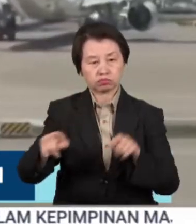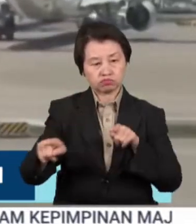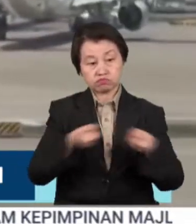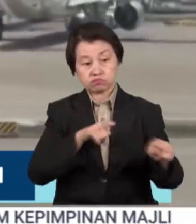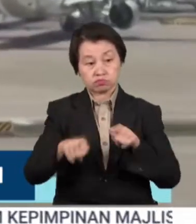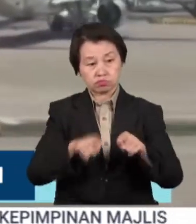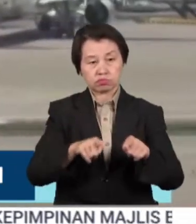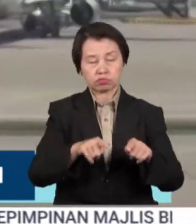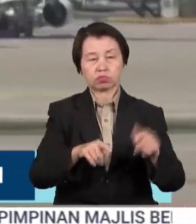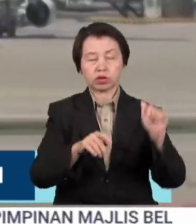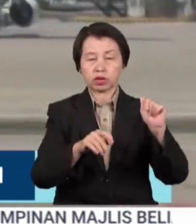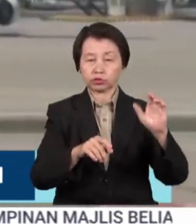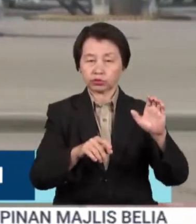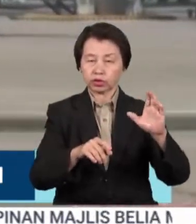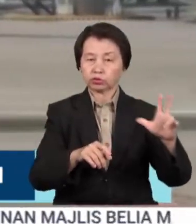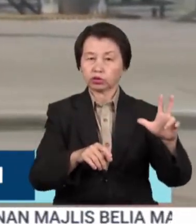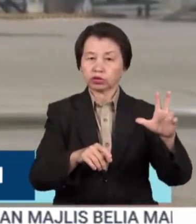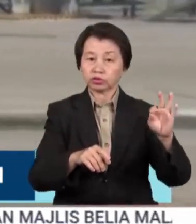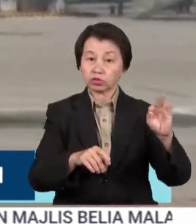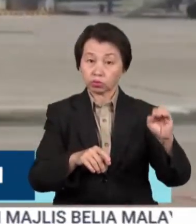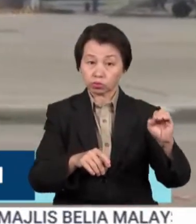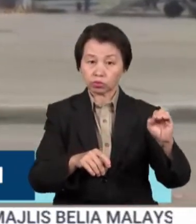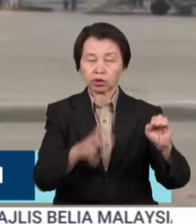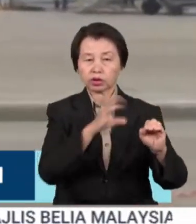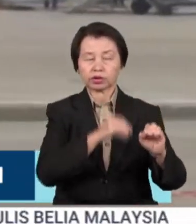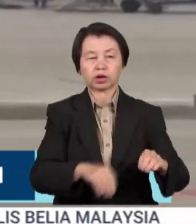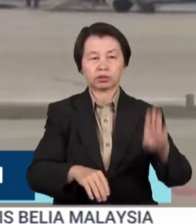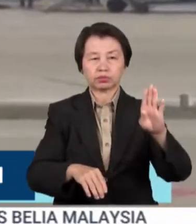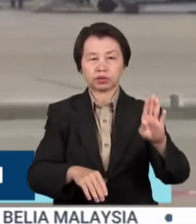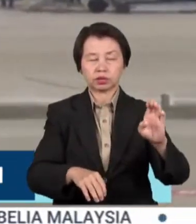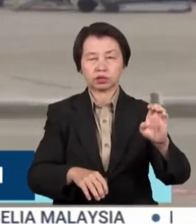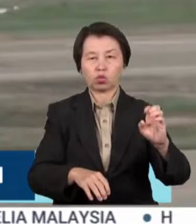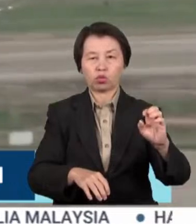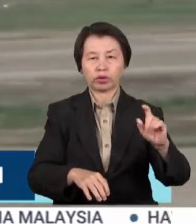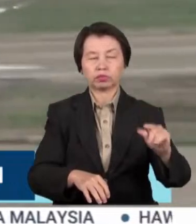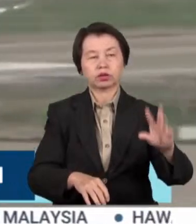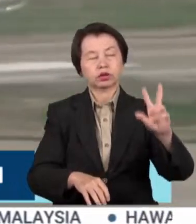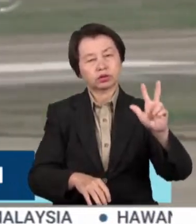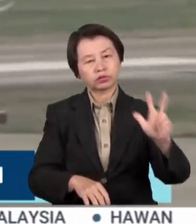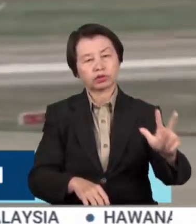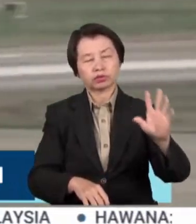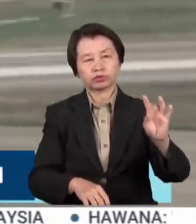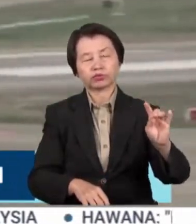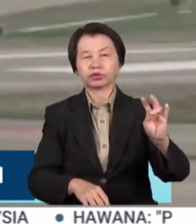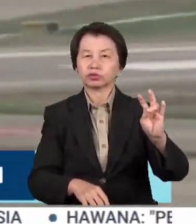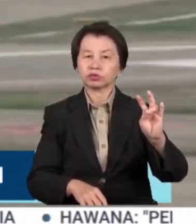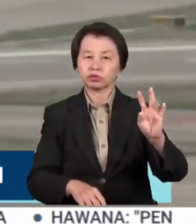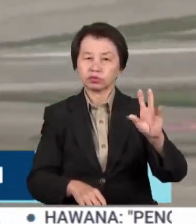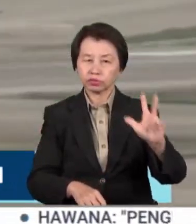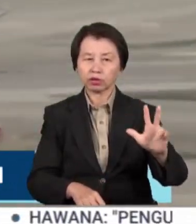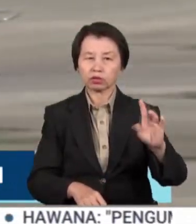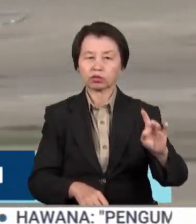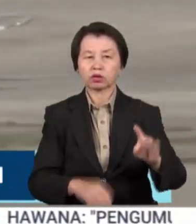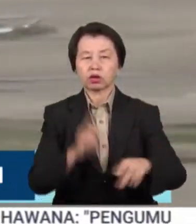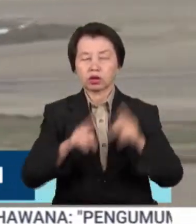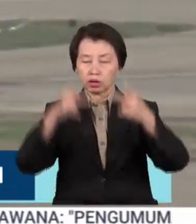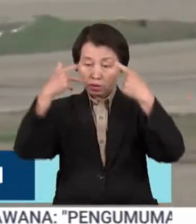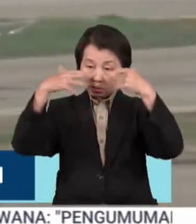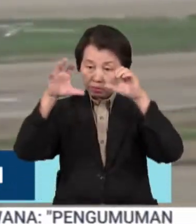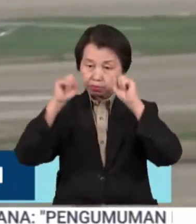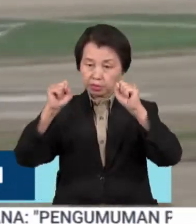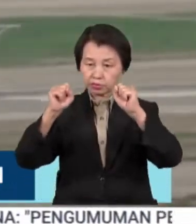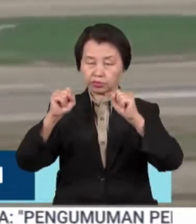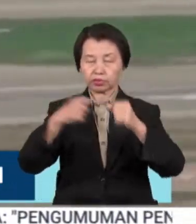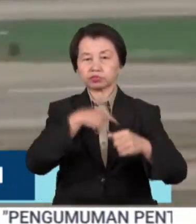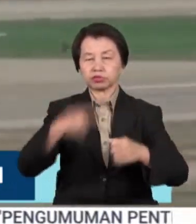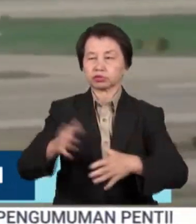Airbus A320neo dan Boeing 737 MAX. Ia turut mendapat pujian Presiden Xi